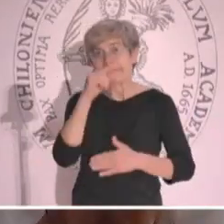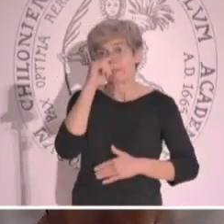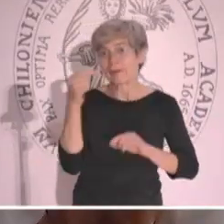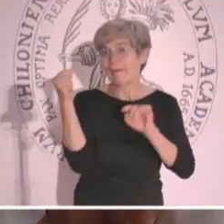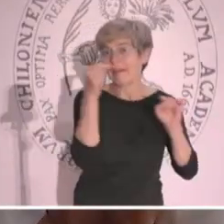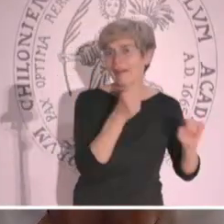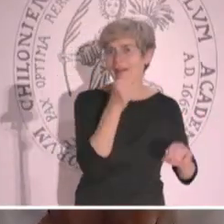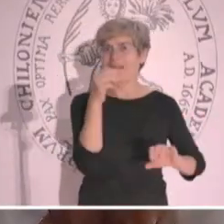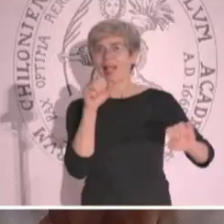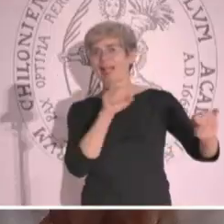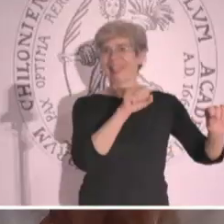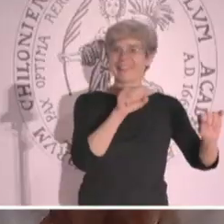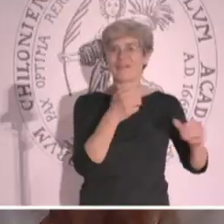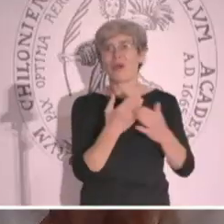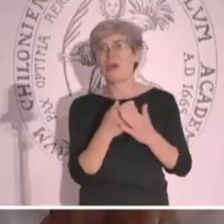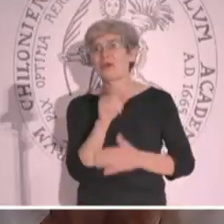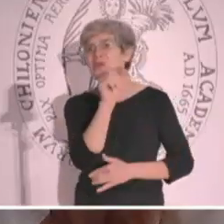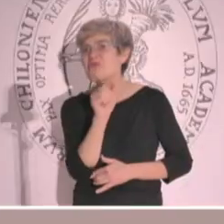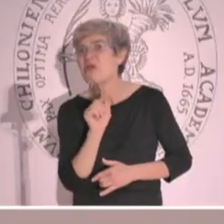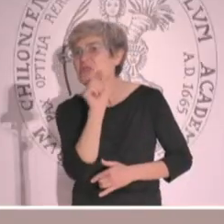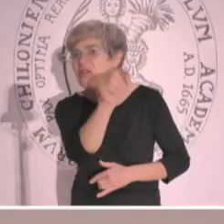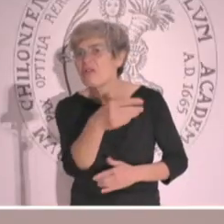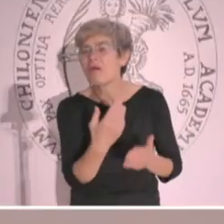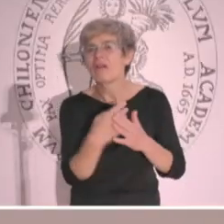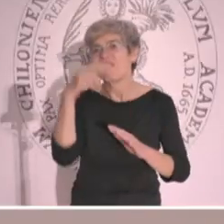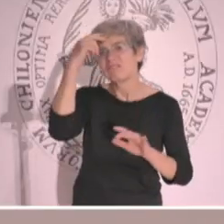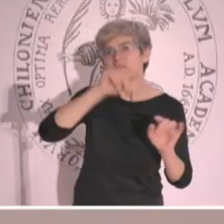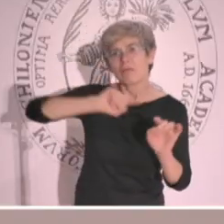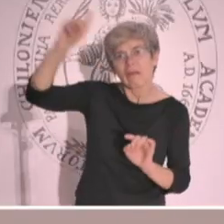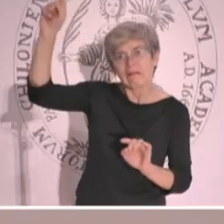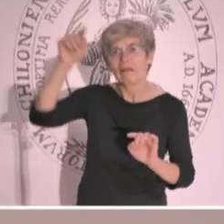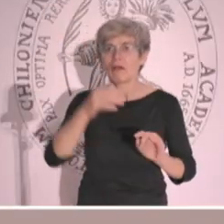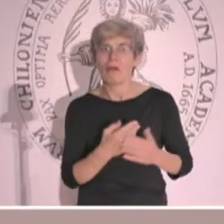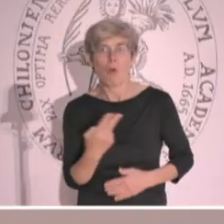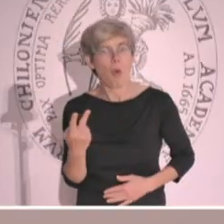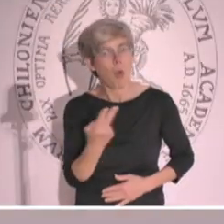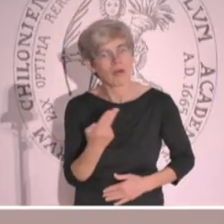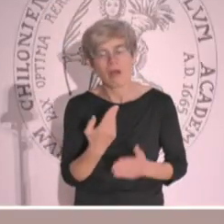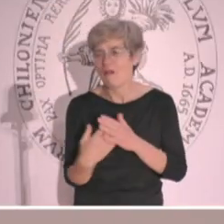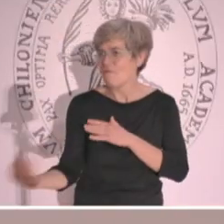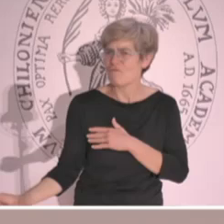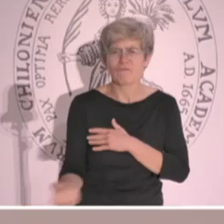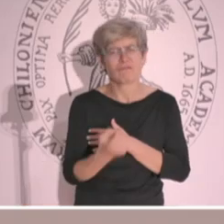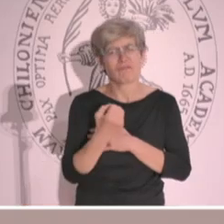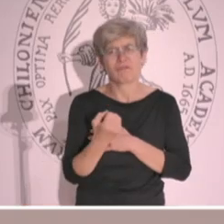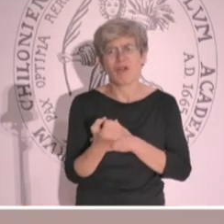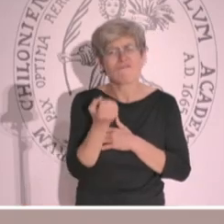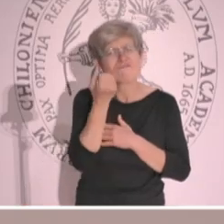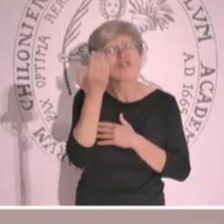fahren oder nach Sylt oder Sie können nach Flensburg fahren oder in die wirklich wunderbare Natur, die wir haben. Wir